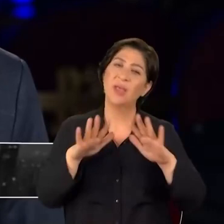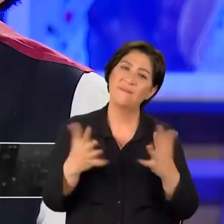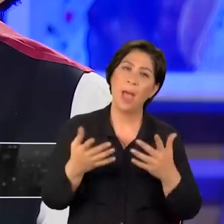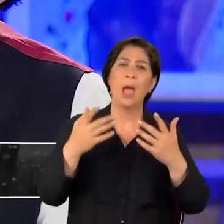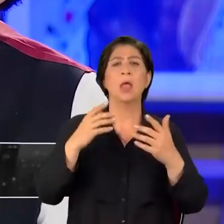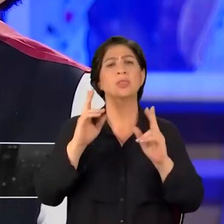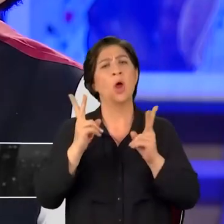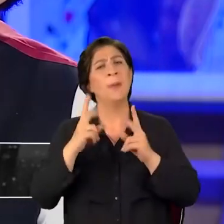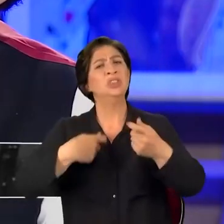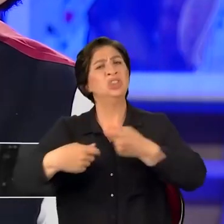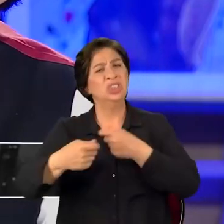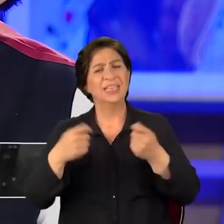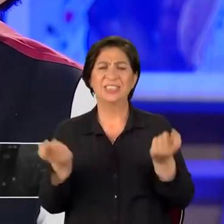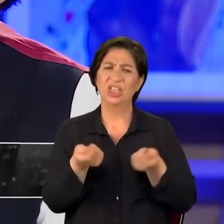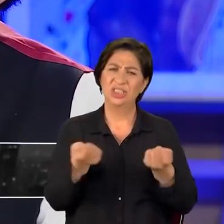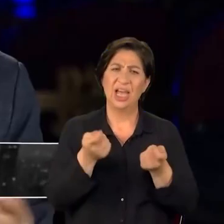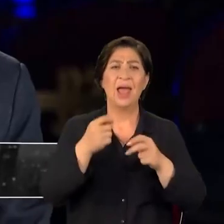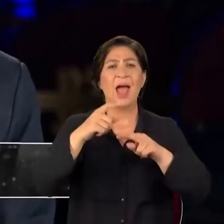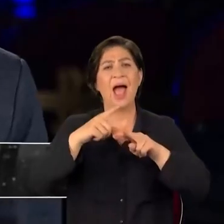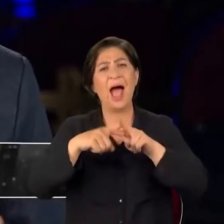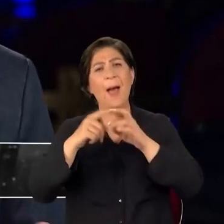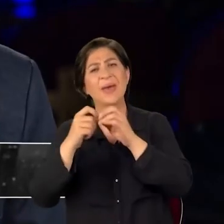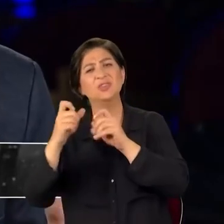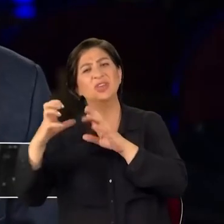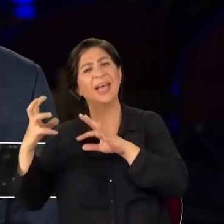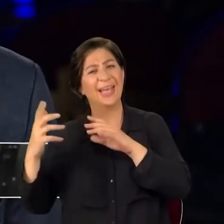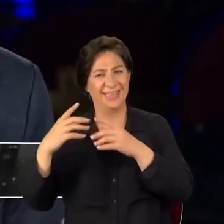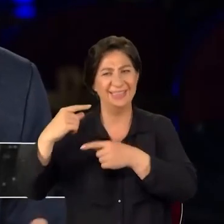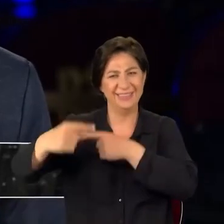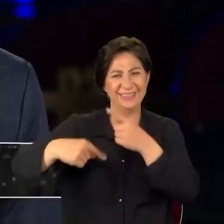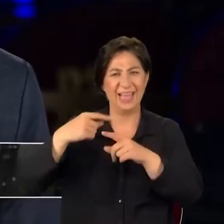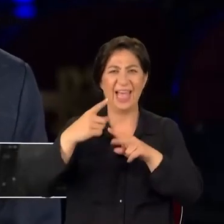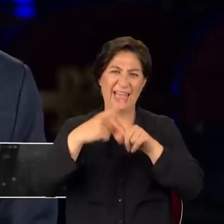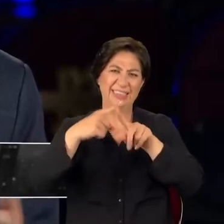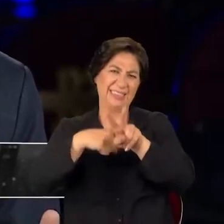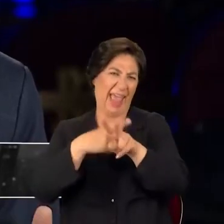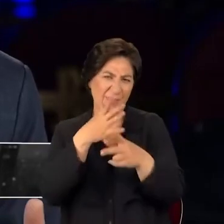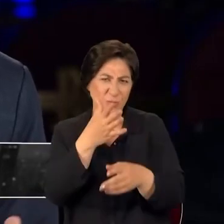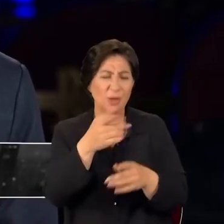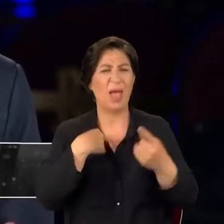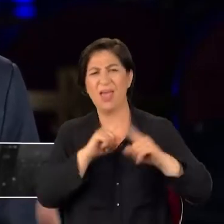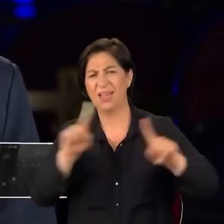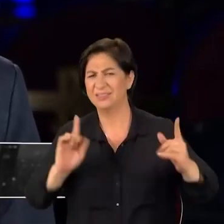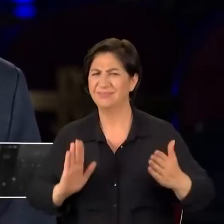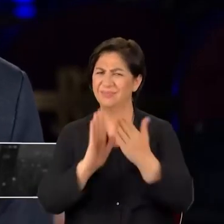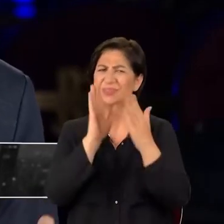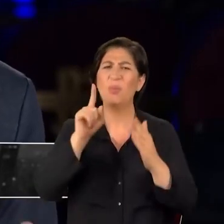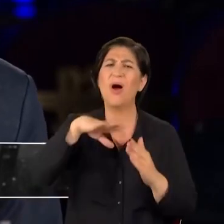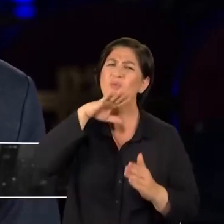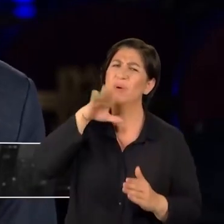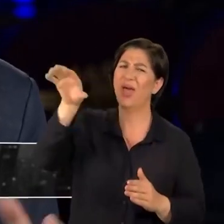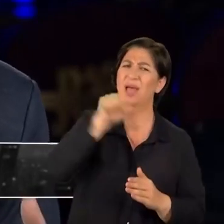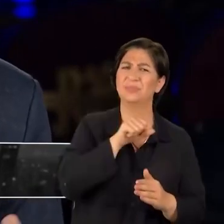pratik hayatta şirketlerde genellikle böyle işte alfabenin harfleriyle sayılan kuşaklar tanımları vardır. Ben bunları hep itiraz ediyorum. Bu çünkü Batı'dan